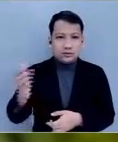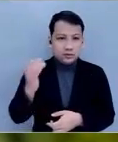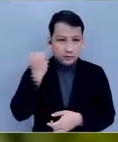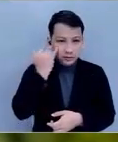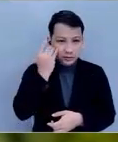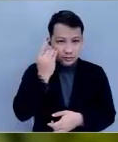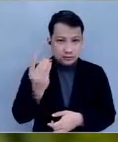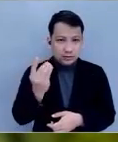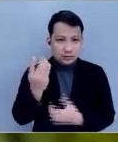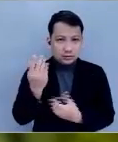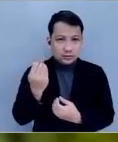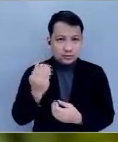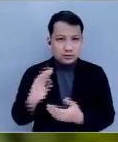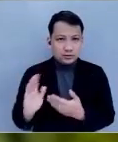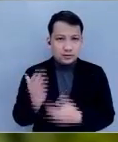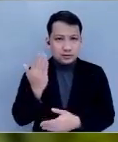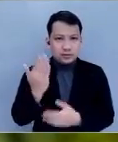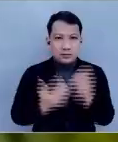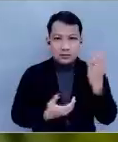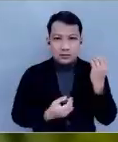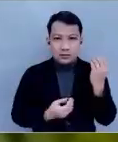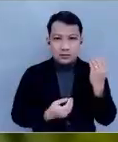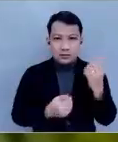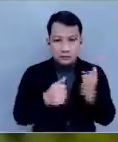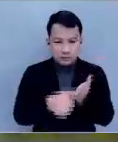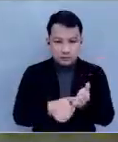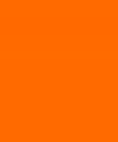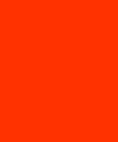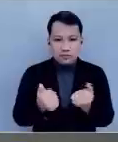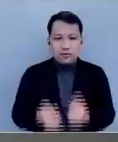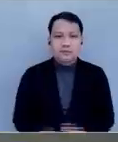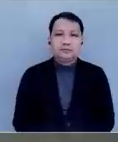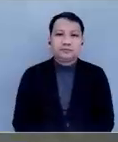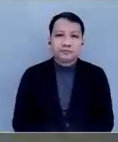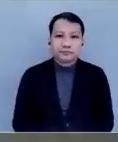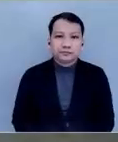Dongon. Jenny, good morning. Kamusta yung botohan dyan?